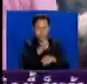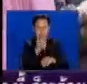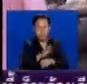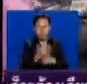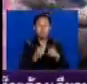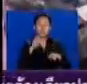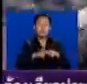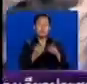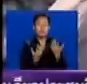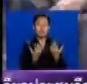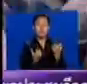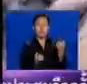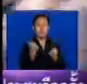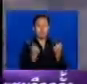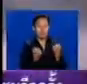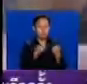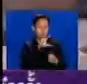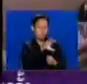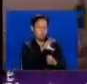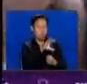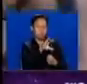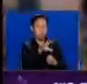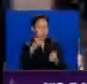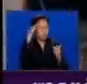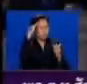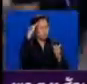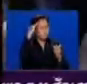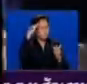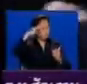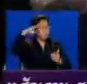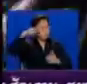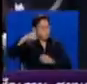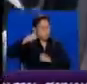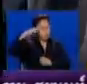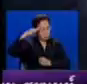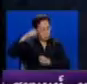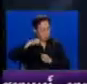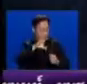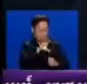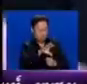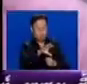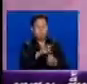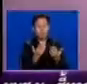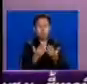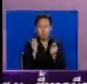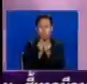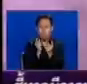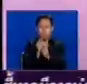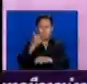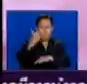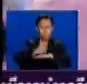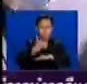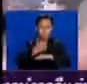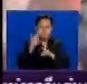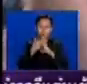นั่งอยู่ในรถตู้ตราโล่สังกัดกองพันธมาที่4รักษาพระองค์ซึ่งจอดอยู่ในกองปราบปรามเพื่อรอพลตรีขัตติยะสวัสดิผ